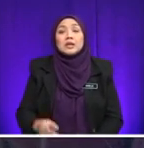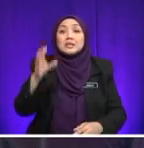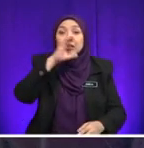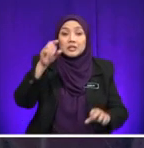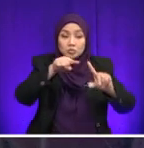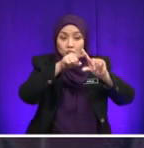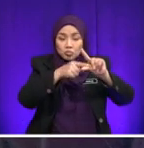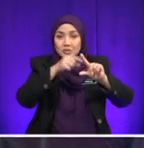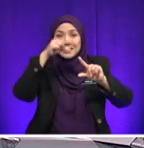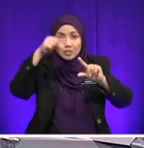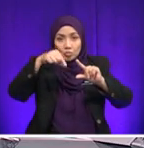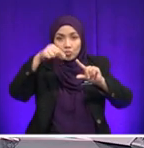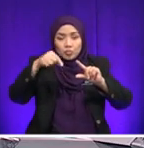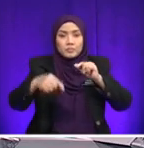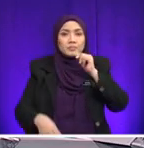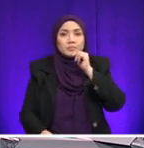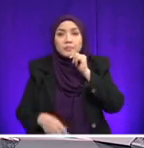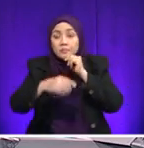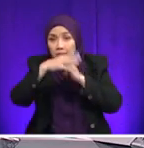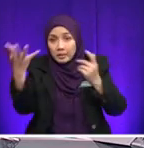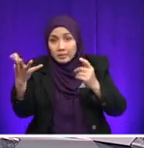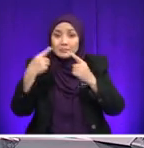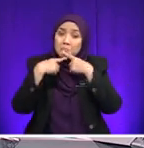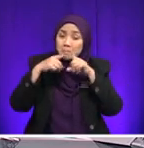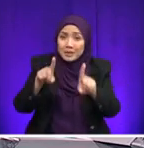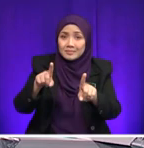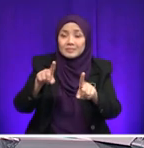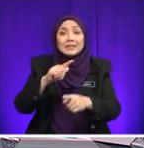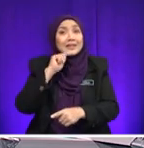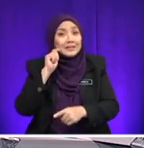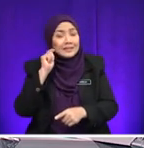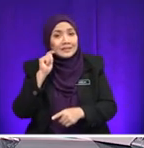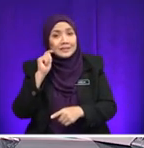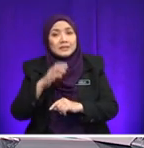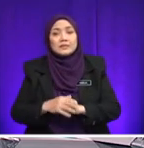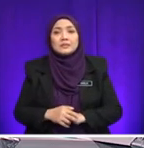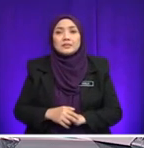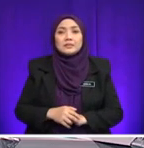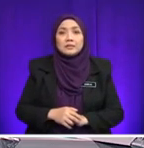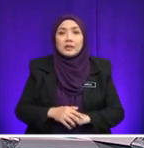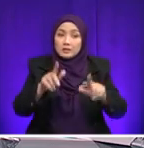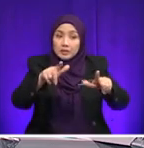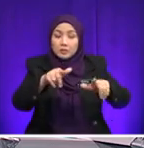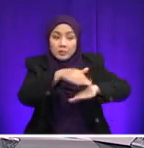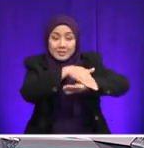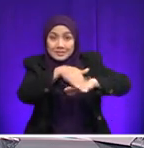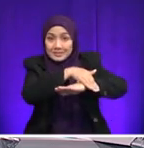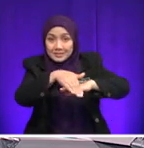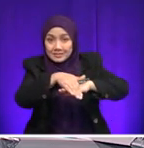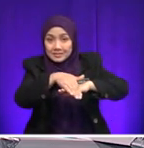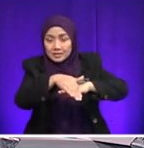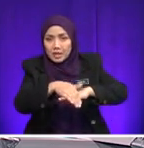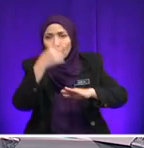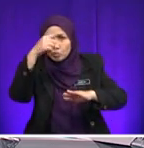jadi kita pun jawaban tadi kita tulis dulu dekat Sisi Oke jadi kita